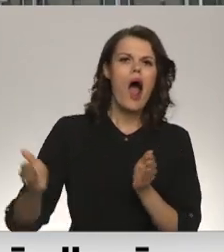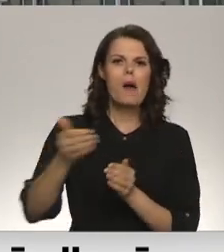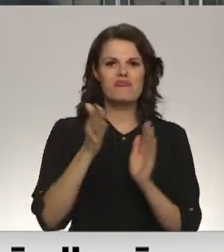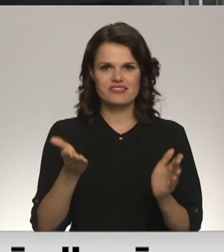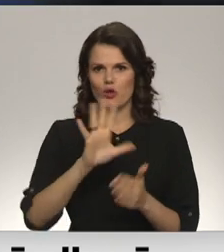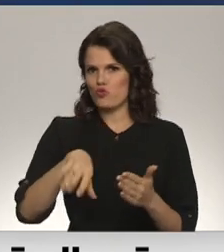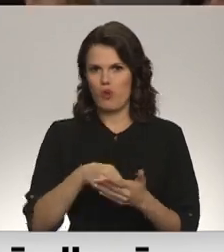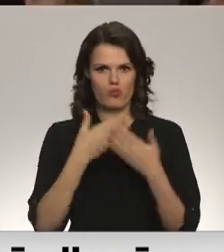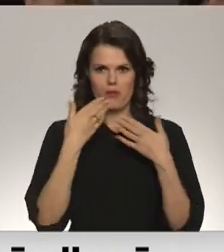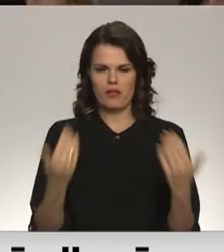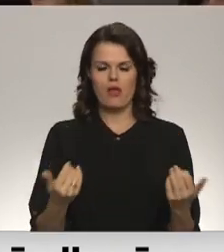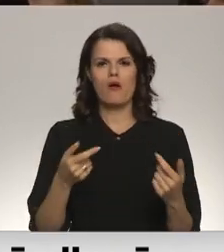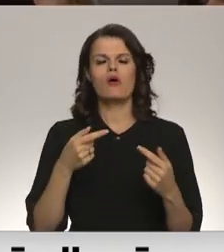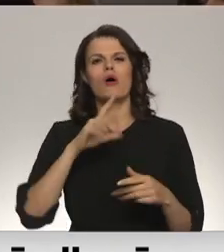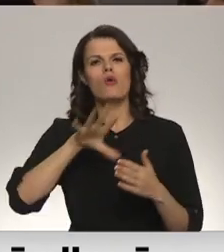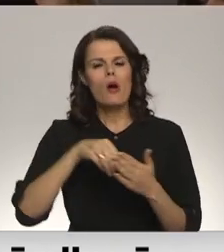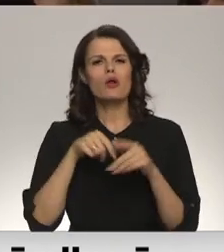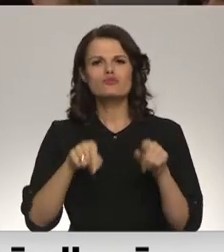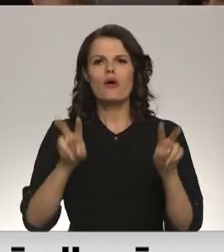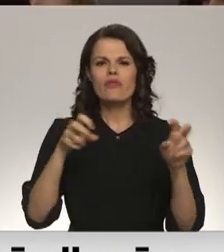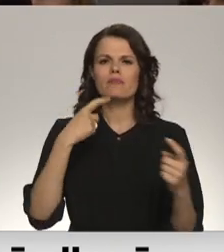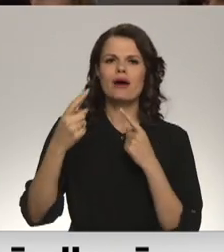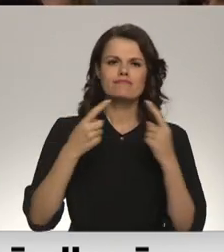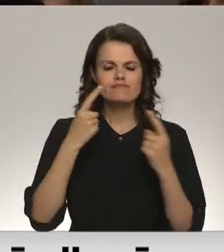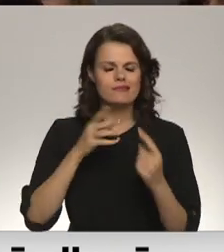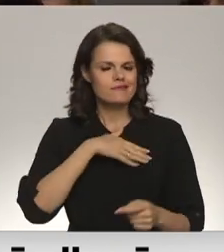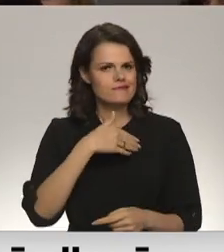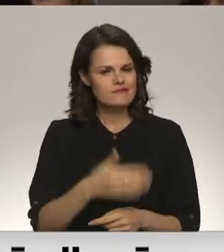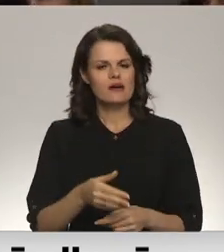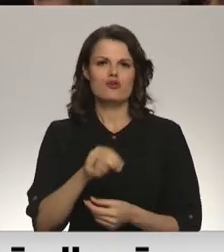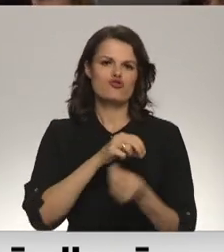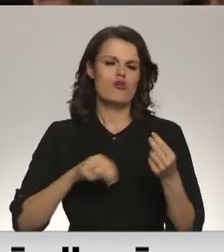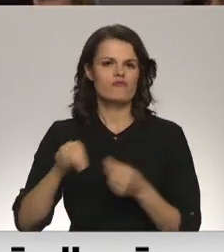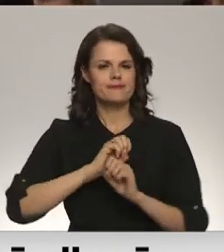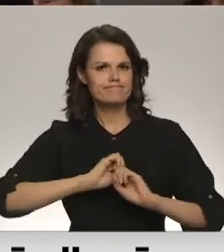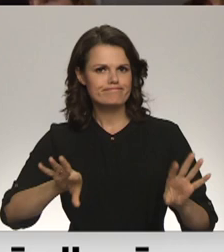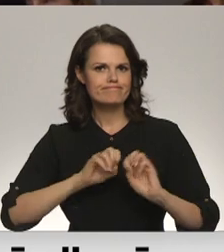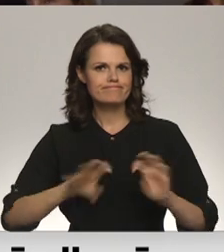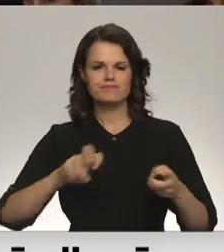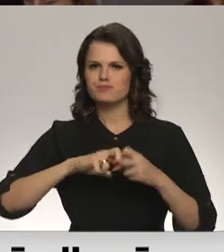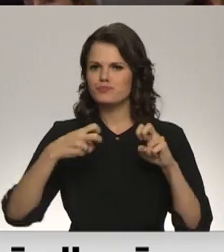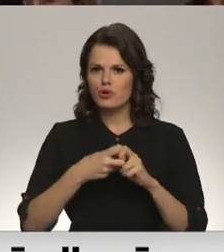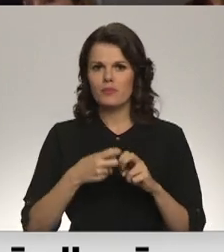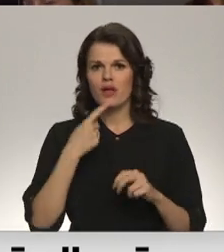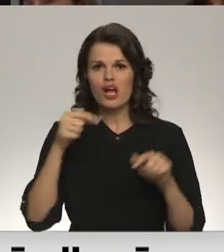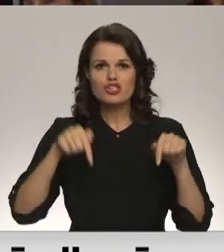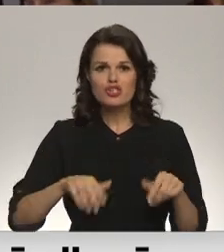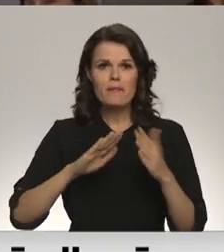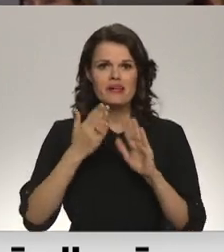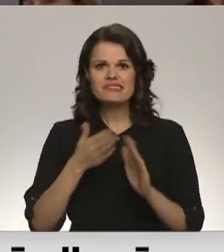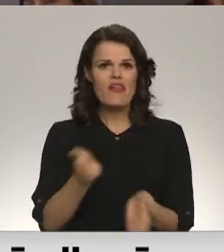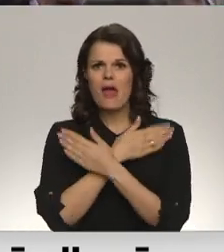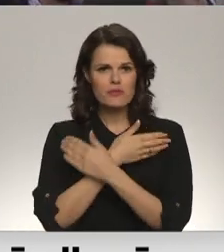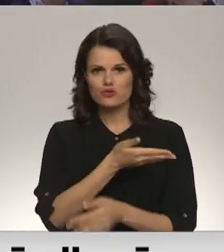nav. Aktualizējot šo tēmu, savu sāpi bauščinieki izteica konferencē. Šī pilsēta mirst, jūs to